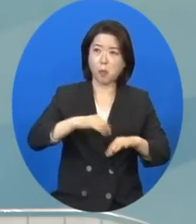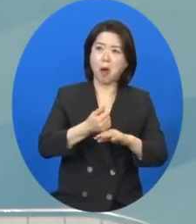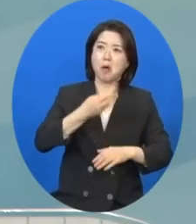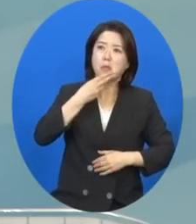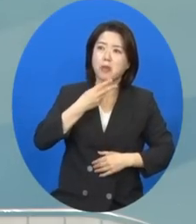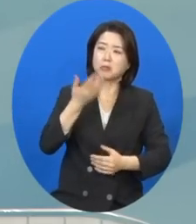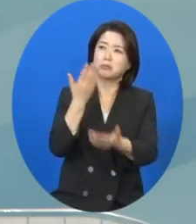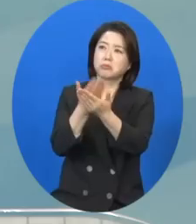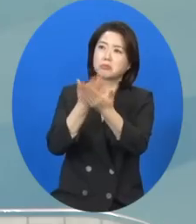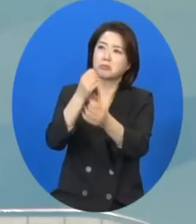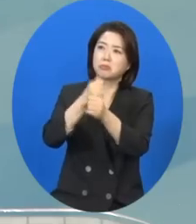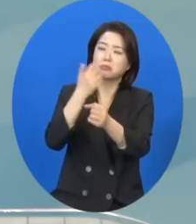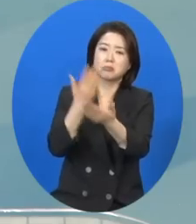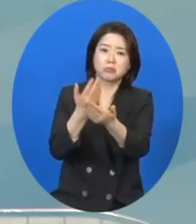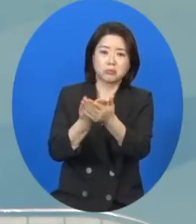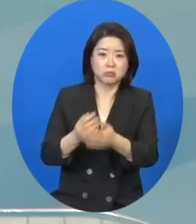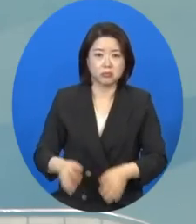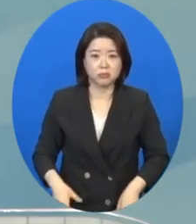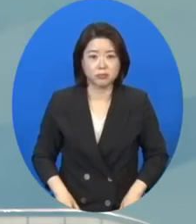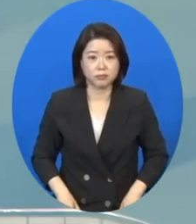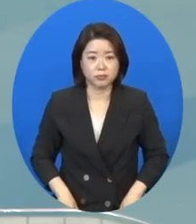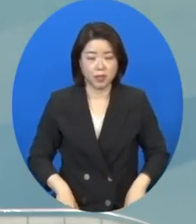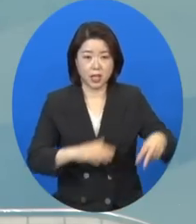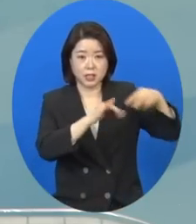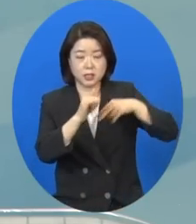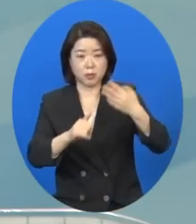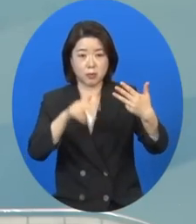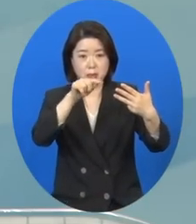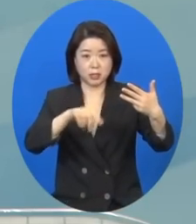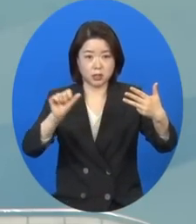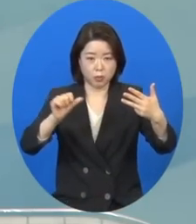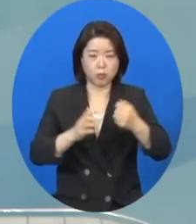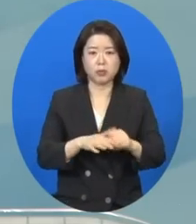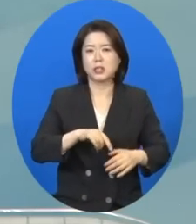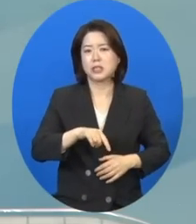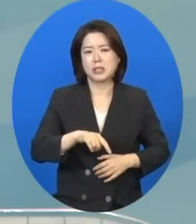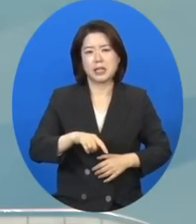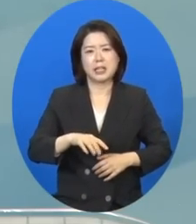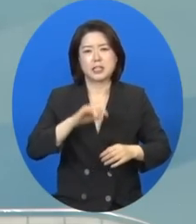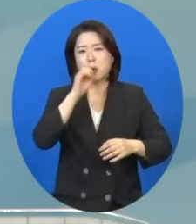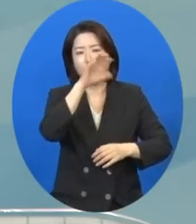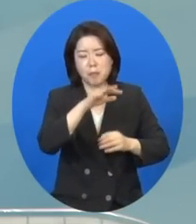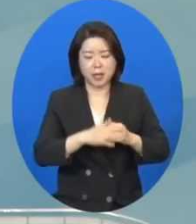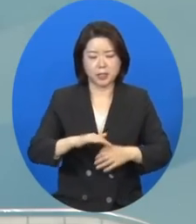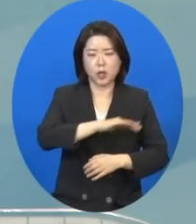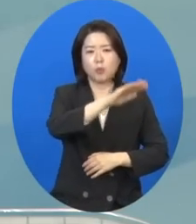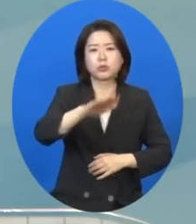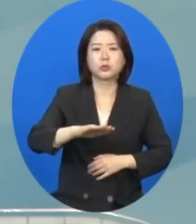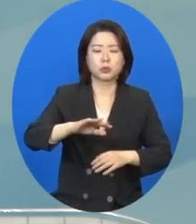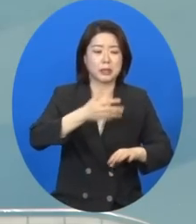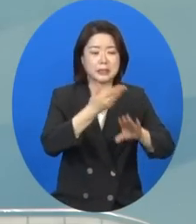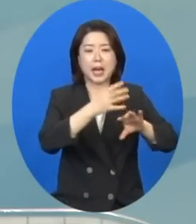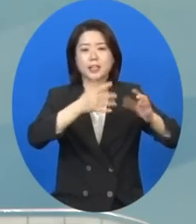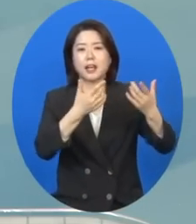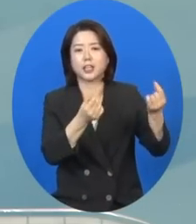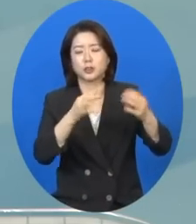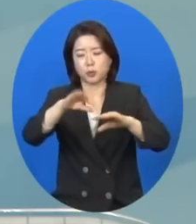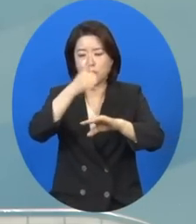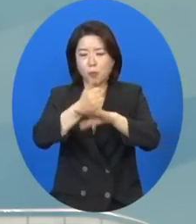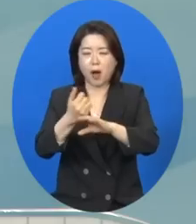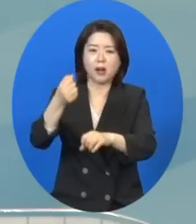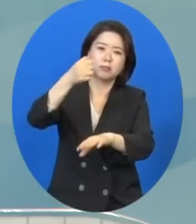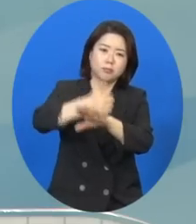달라는 겁니다 사무엘상 8장 5절에 사무엘에게 말하였다 이제 모든 이방된 나라처럼 우리에게 왕을 세워 주셔서 왕이 우리를